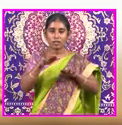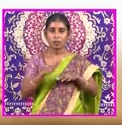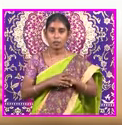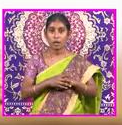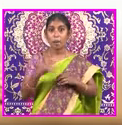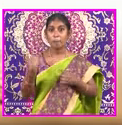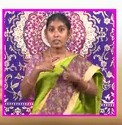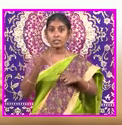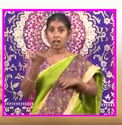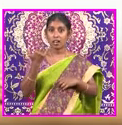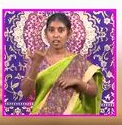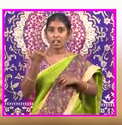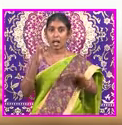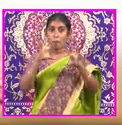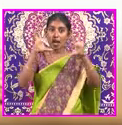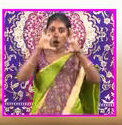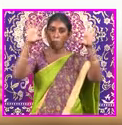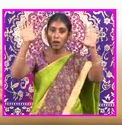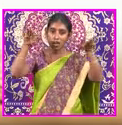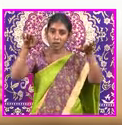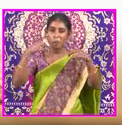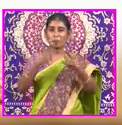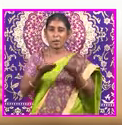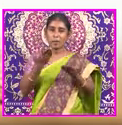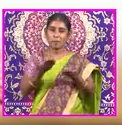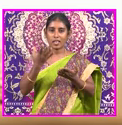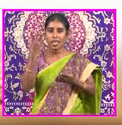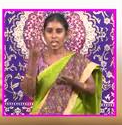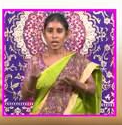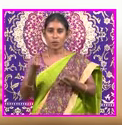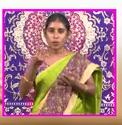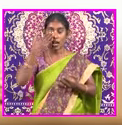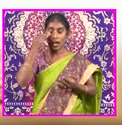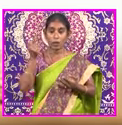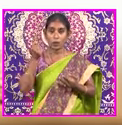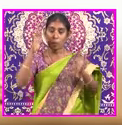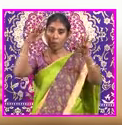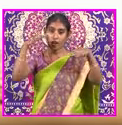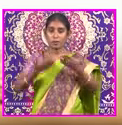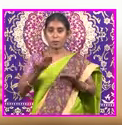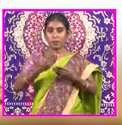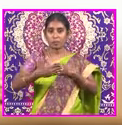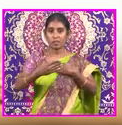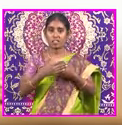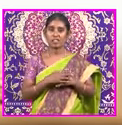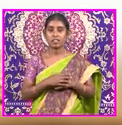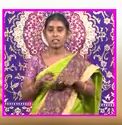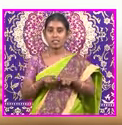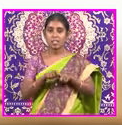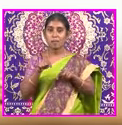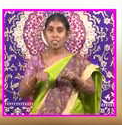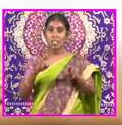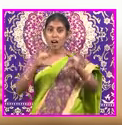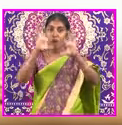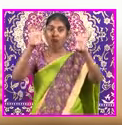வானம் மேகமூட்டத்துடன் காணப்படும். மாலை அல்லது இரவு வேளைகளில் மழைக்கு வாய்ப்பு. இந்த வானிலையானது எப்பொழுது நம்மிடையே முக்கியத்துவம்